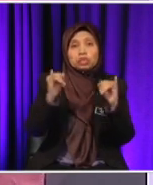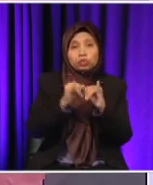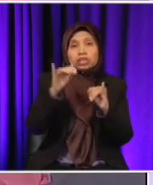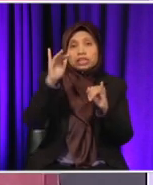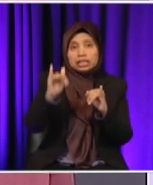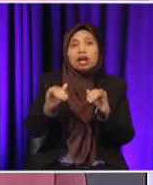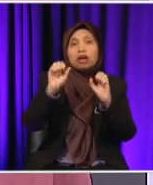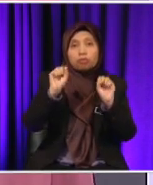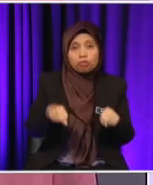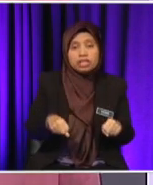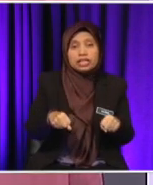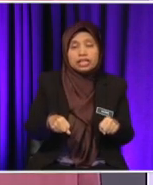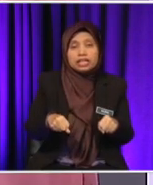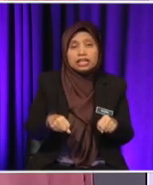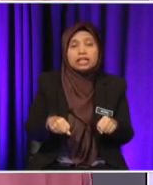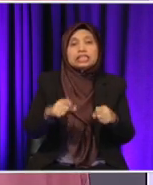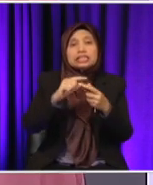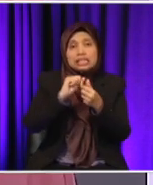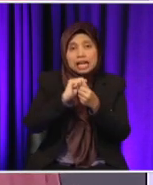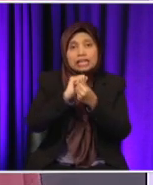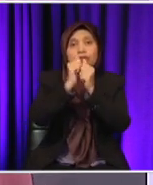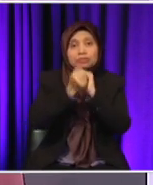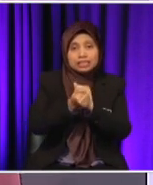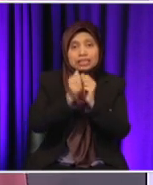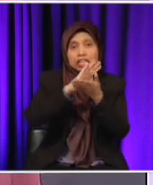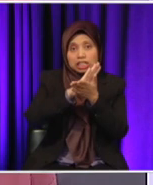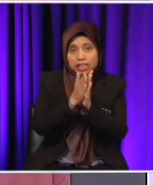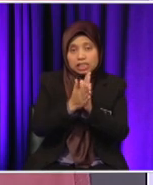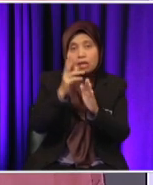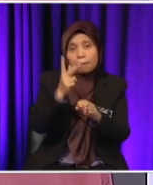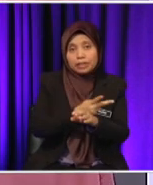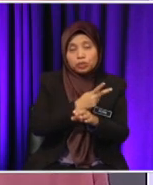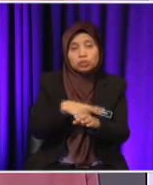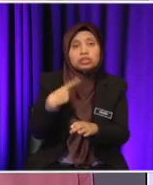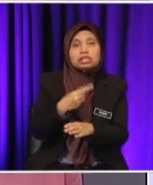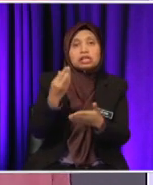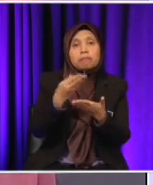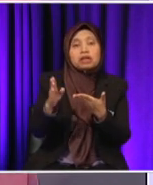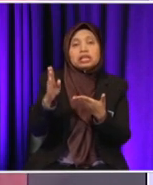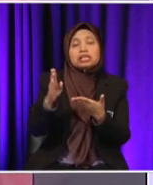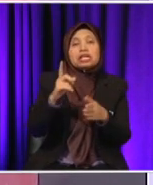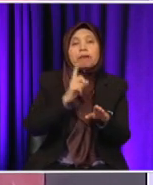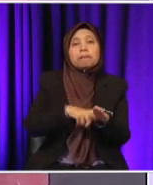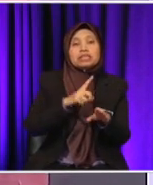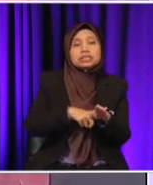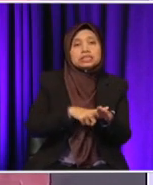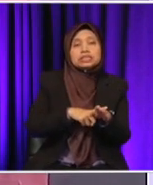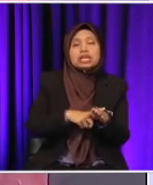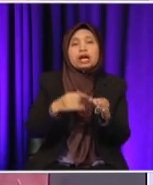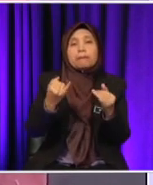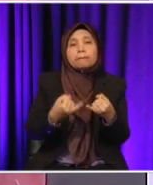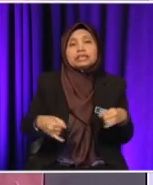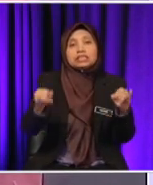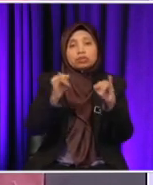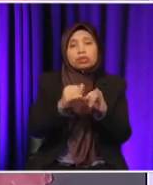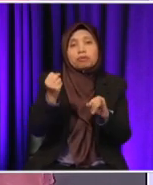boleh di adaptasi menjadi pantun kita bagi Masa sih gua keberapa kemudian